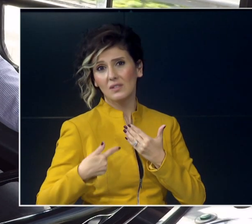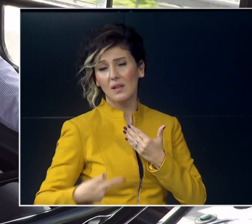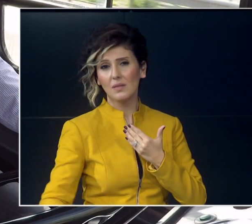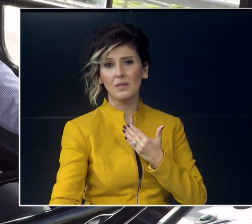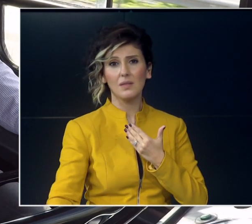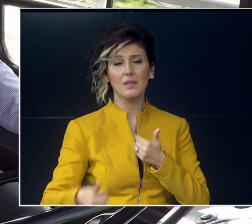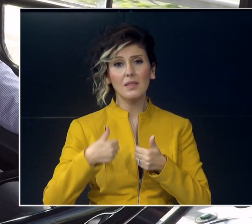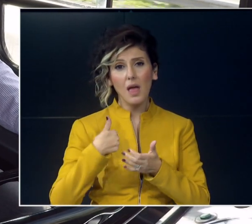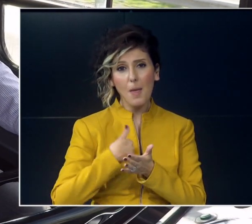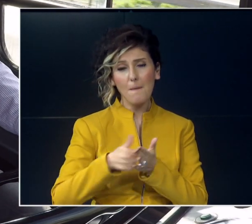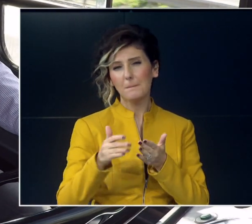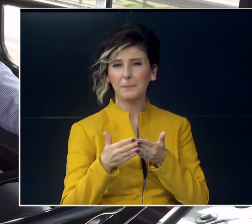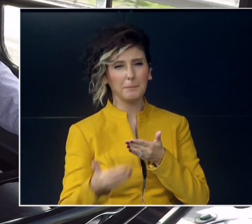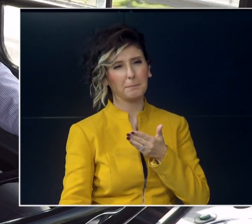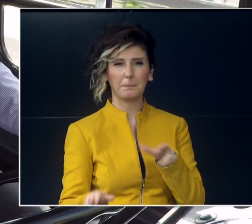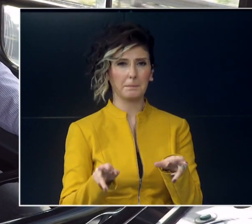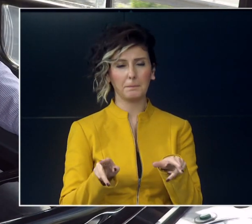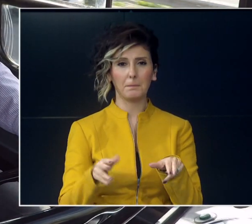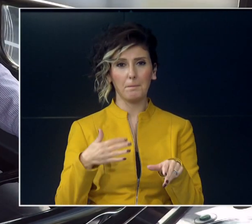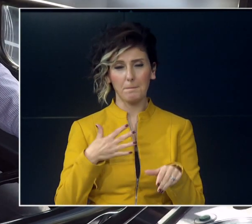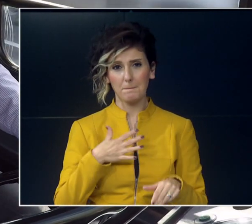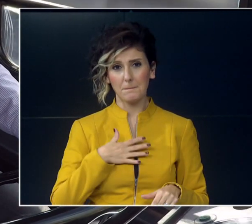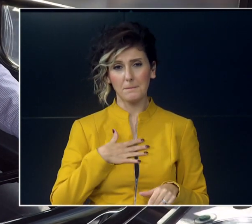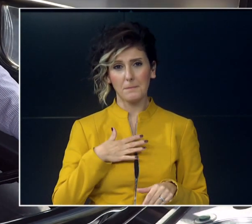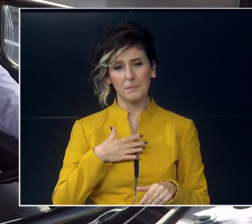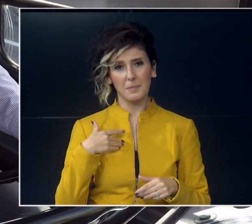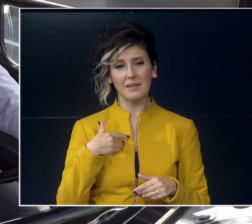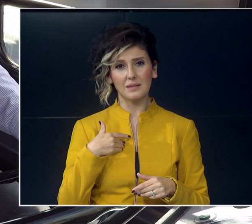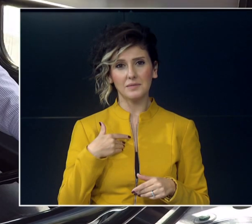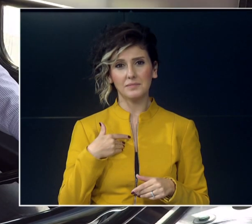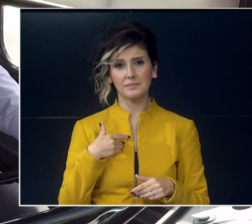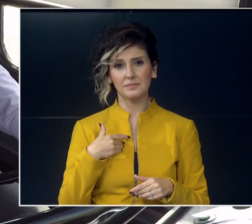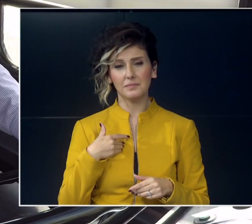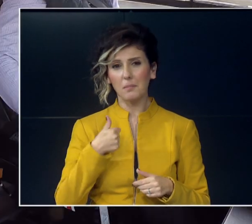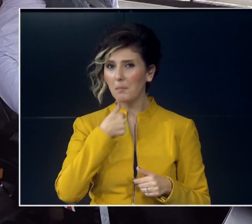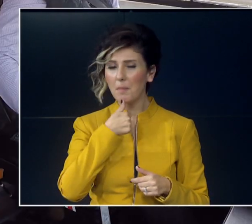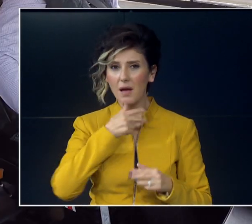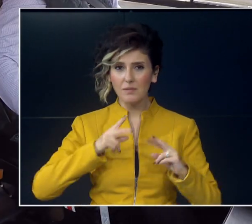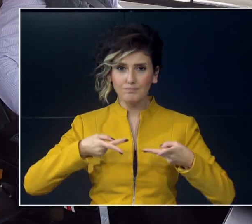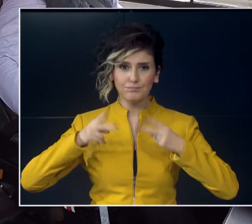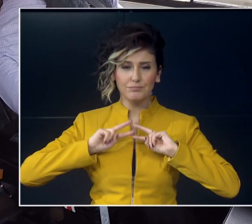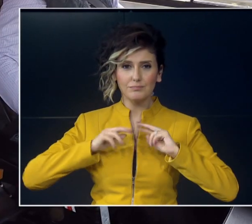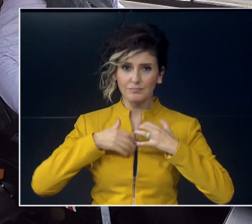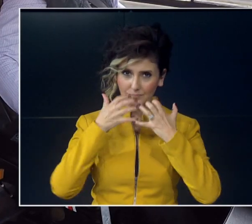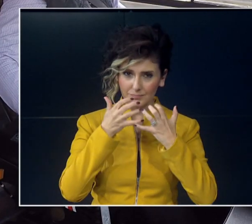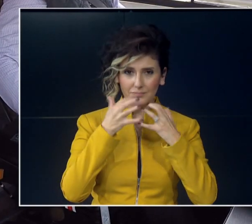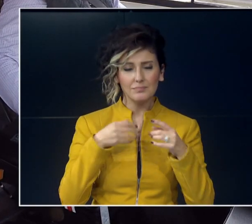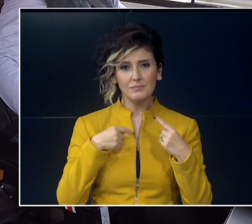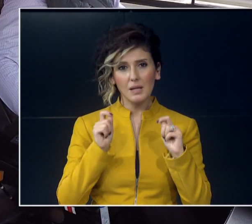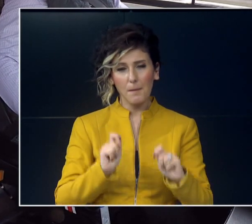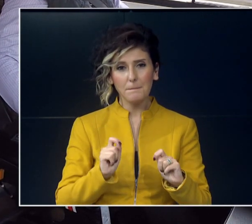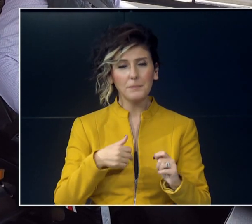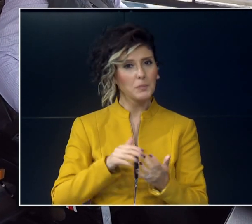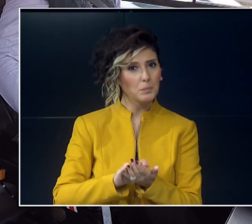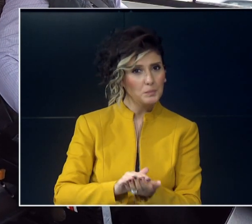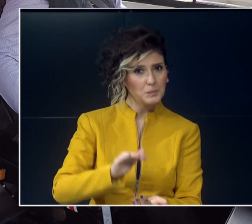hemen hemen tamamına ben bir anlamda babalık yaptım. Onların